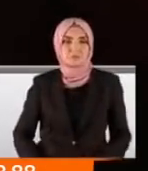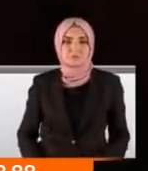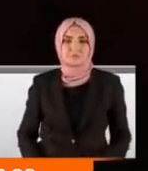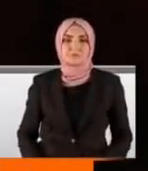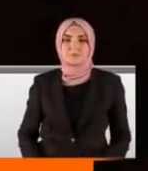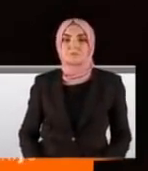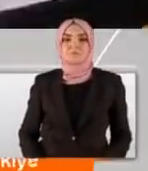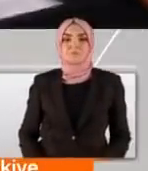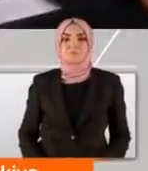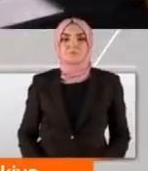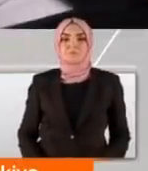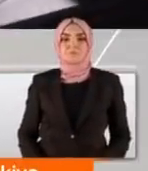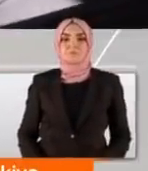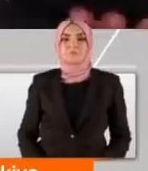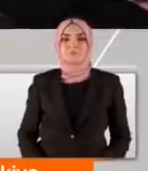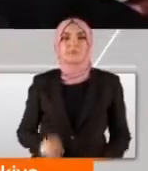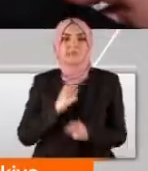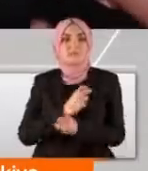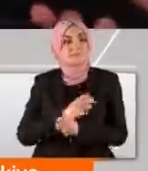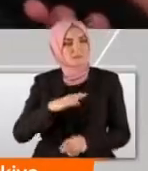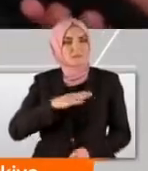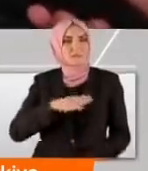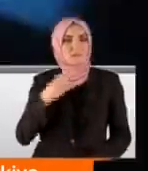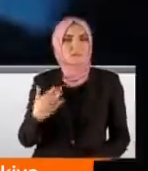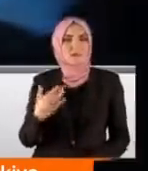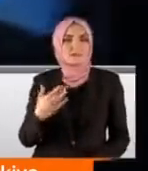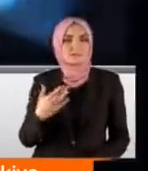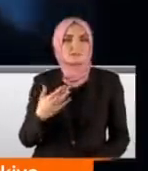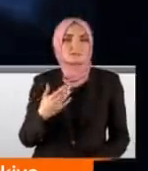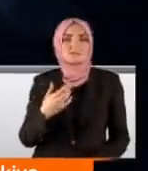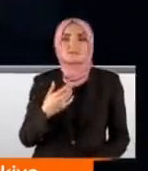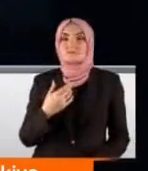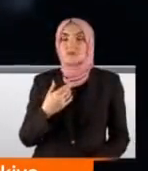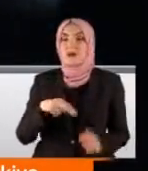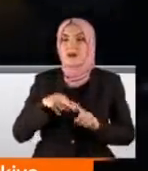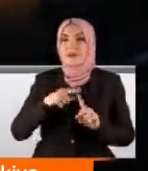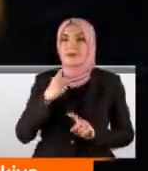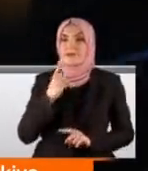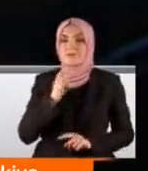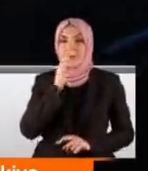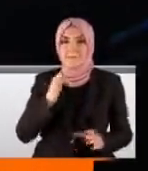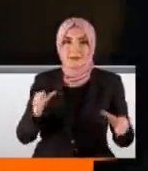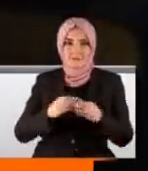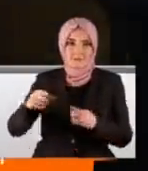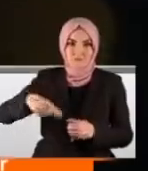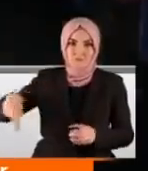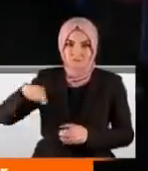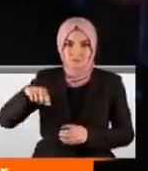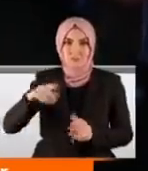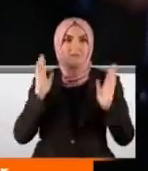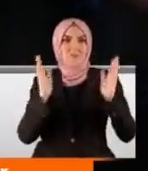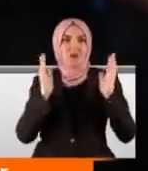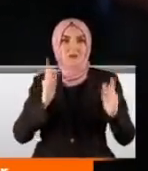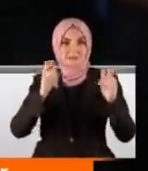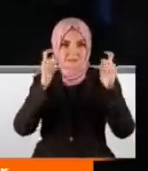çizeriz ederiz para vermesini. Tedirgin oluyoruz tabii ki. Fazla bulaşmamaya çalışıyorum. ATV haber ekipleri İstanbul'un işlek noktalarında değnekçileri görüntüledi.